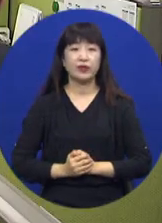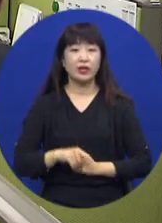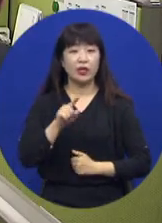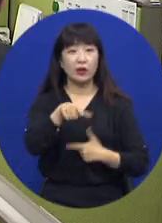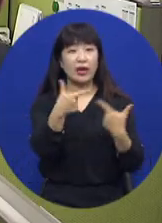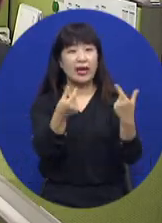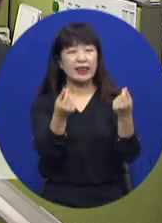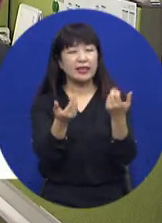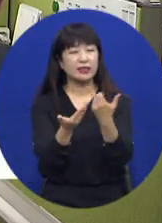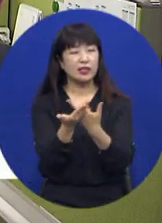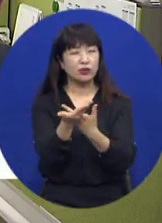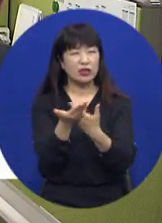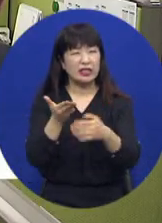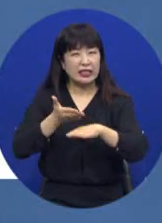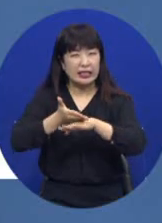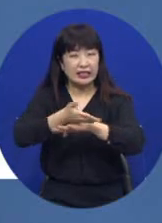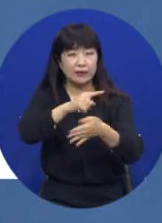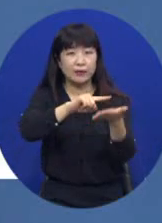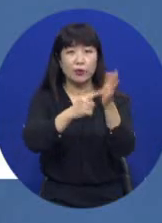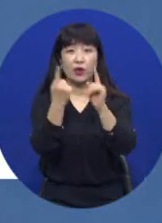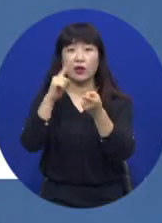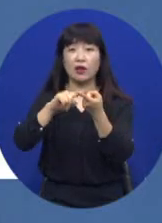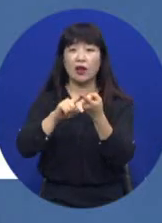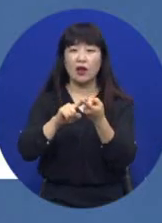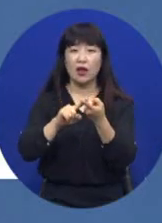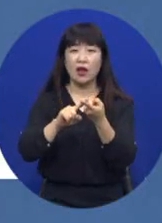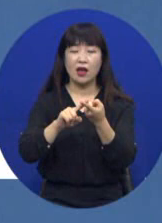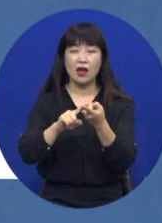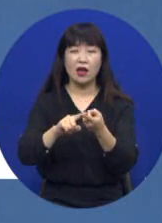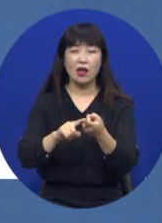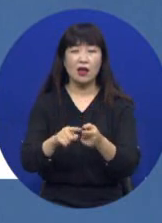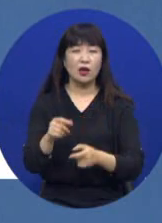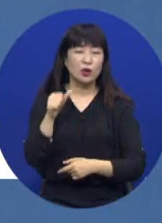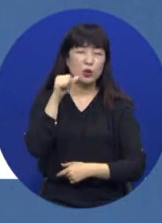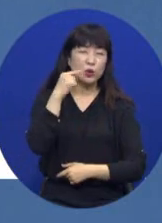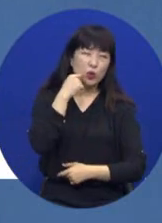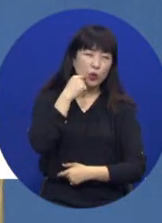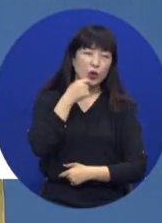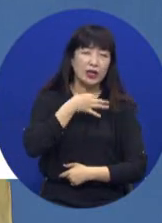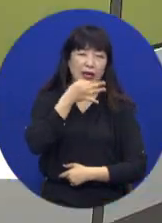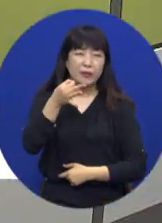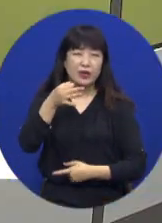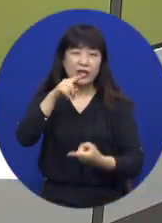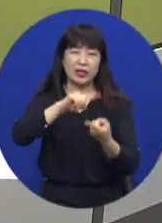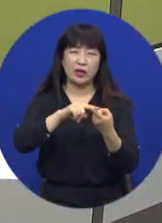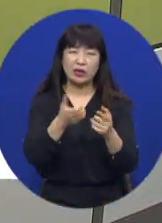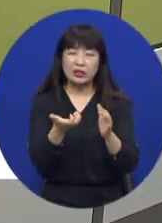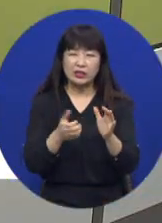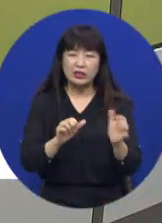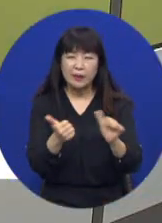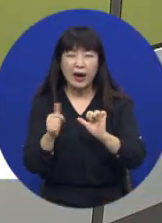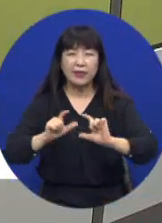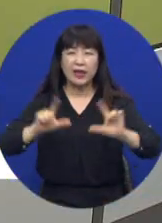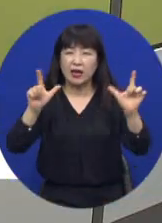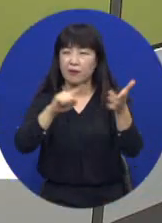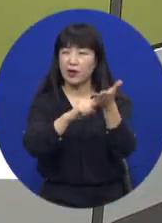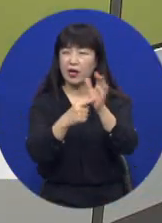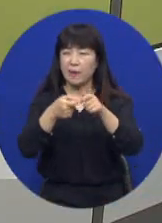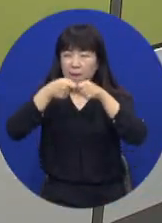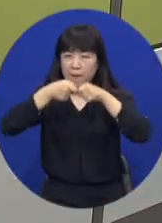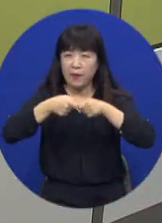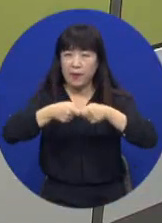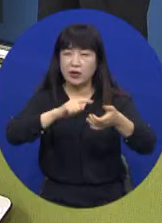이같은 제주도에 발표는 지난해 독감백신 접종 자가 사망한 당일의 브리핑을 하고 상세한 정보를